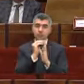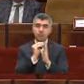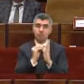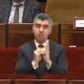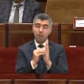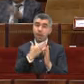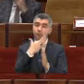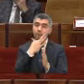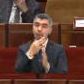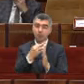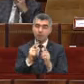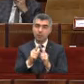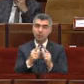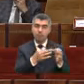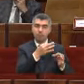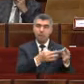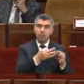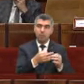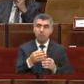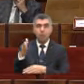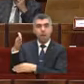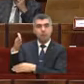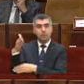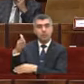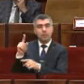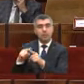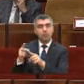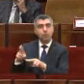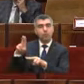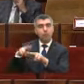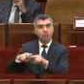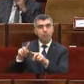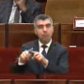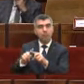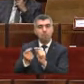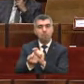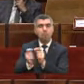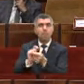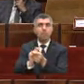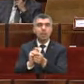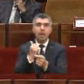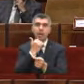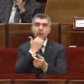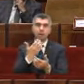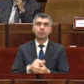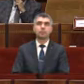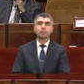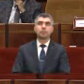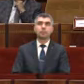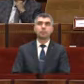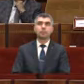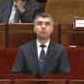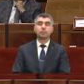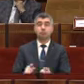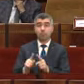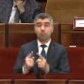تسهيل ديال المسطره وتفوضوا القناصله ولا من ينوب عنهم الاصلاح ديال هاد الاخطاء هذه، ولا تعطيوا